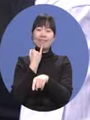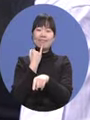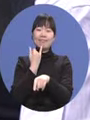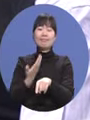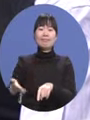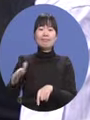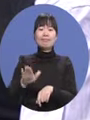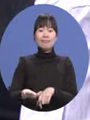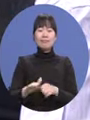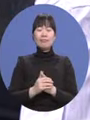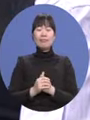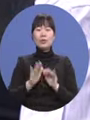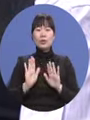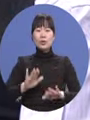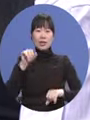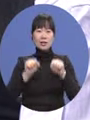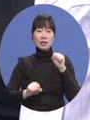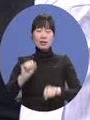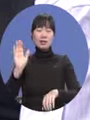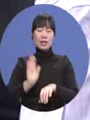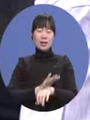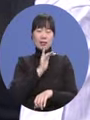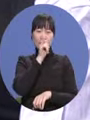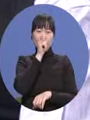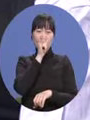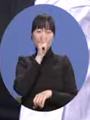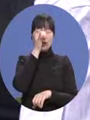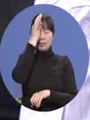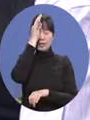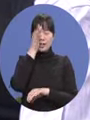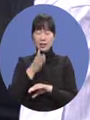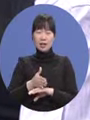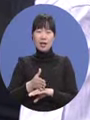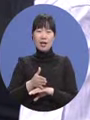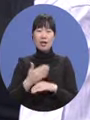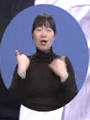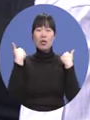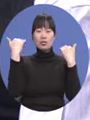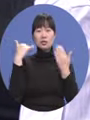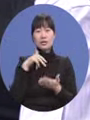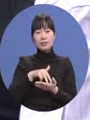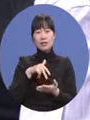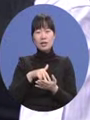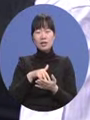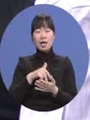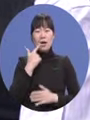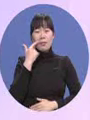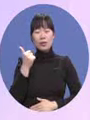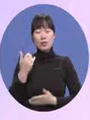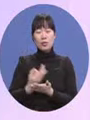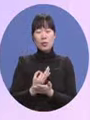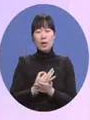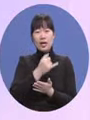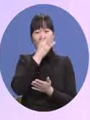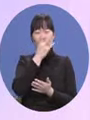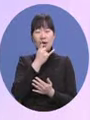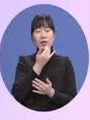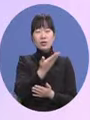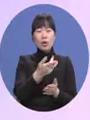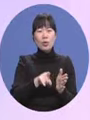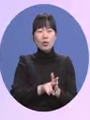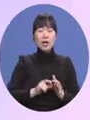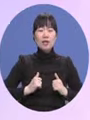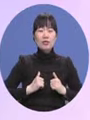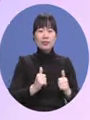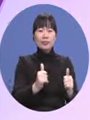좋은 아이지만 오늘 행동 뭔가 잘못됐는데 미안하다. 어른의 하나로. 아빠도 돈 벌고 이렇게 하느라고 널 위해서